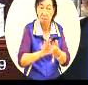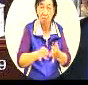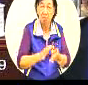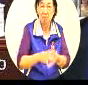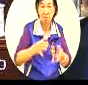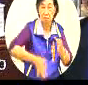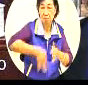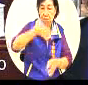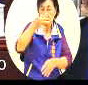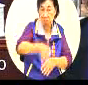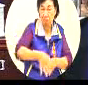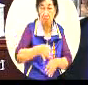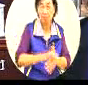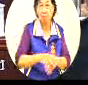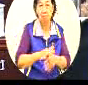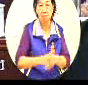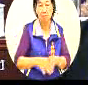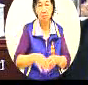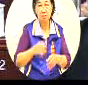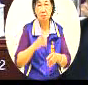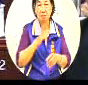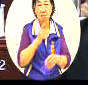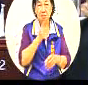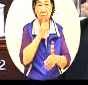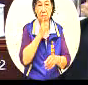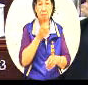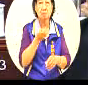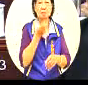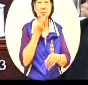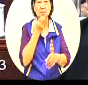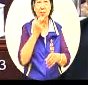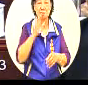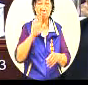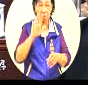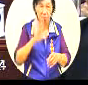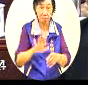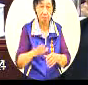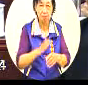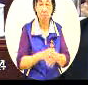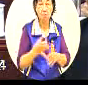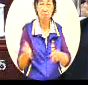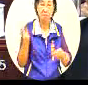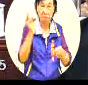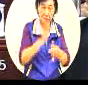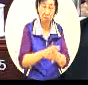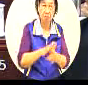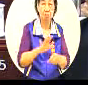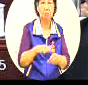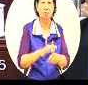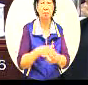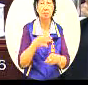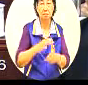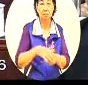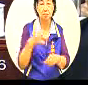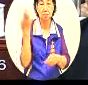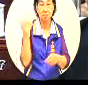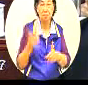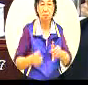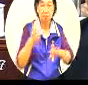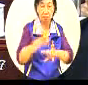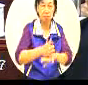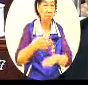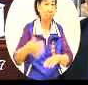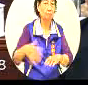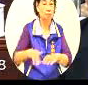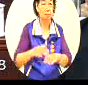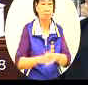这个要查一下。 有，中央有补助经费，副市长。 那是我还没有来哈。那。这个水污染防治费是环保署征